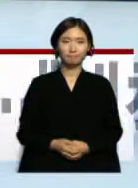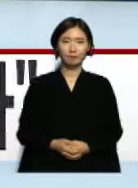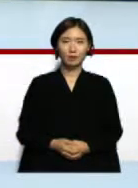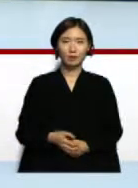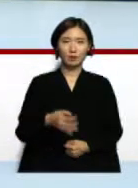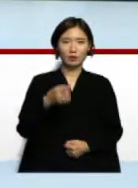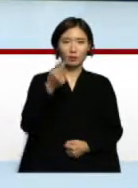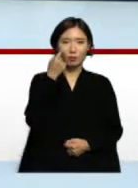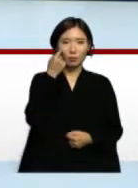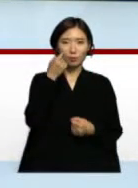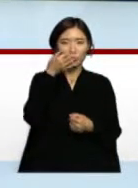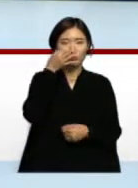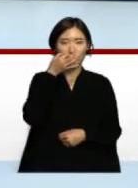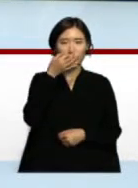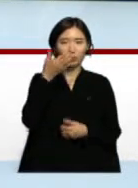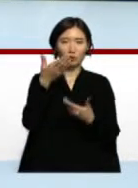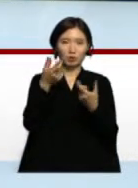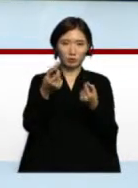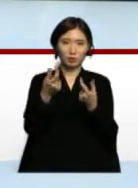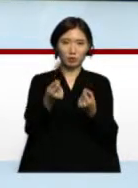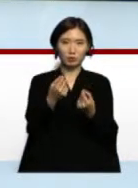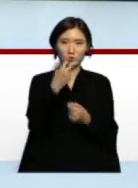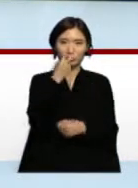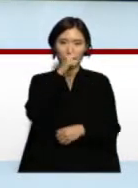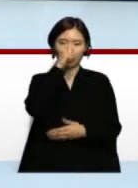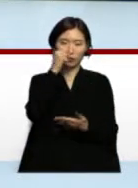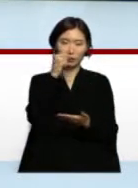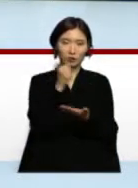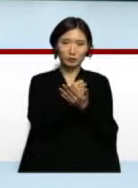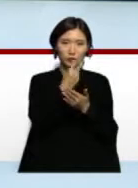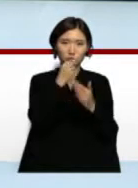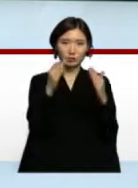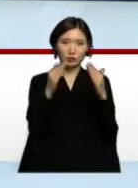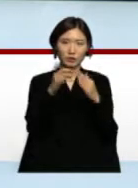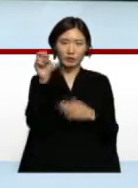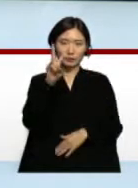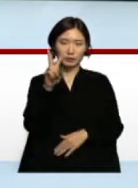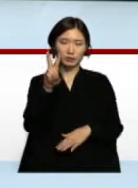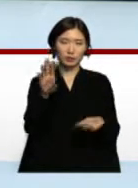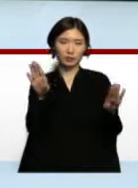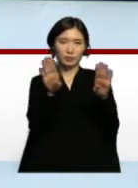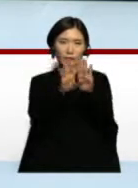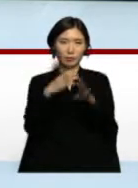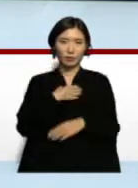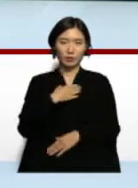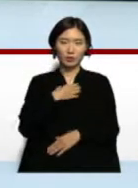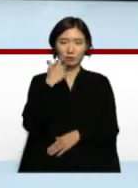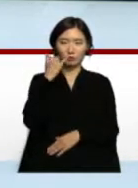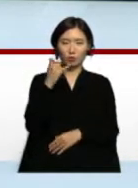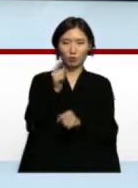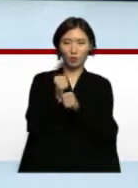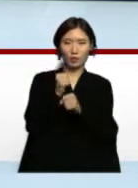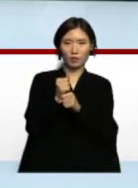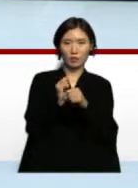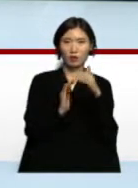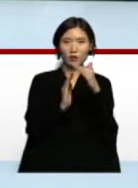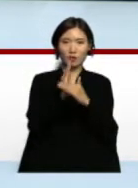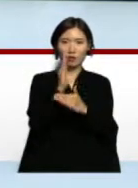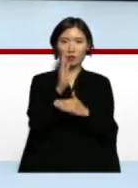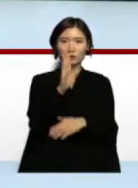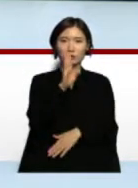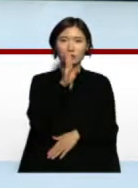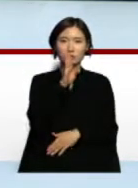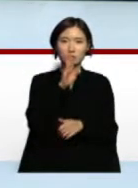네, 보신 것처럼 멀쩡히 운영 중인 유치원이 갑자기 폐원 조치될 처지가 됐습니다. 학부모들은 황당함을 넘어